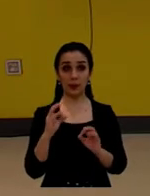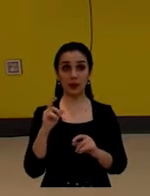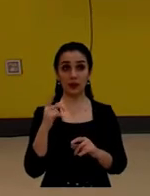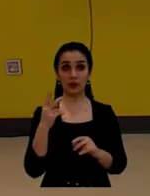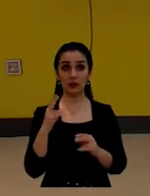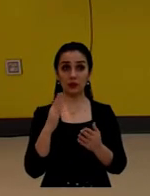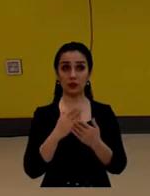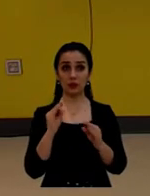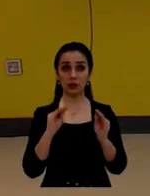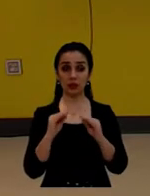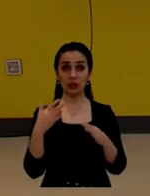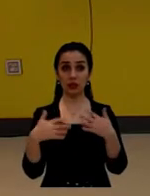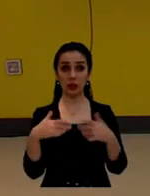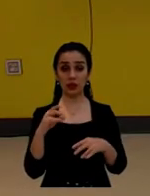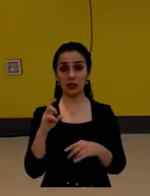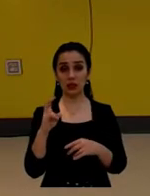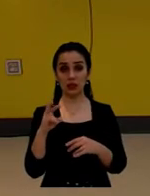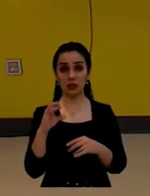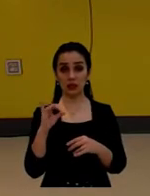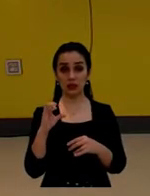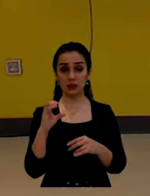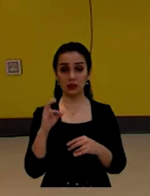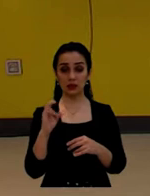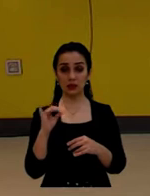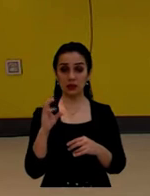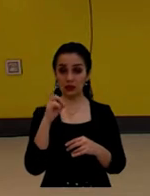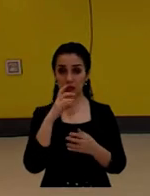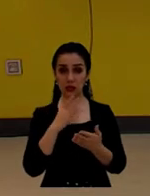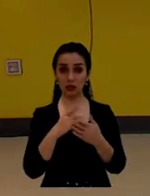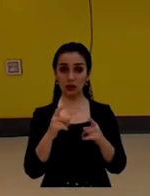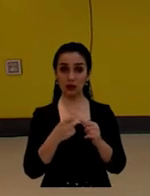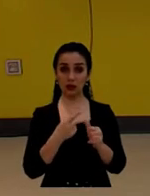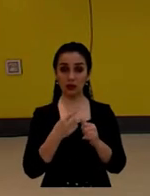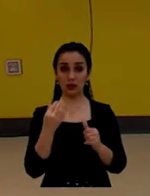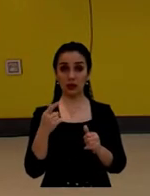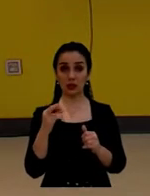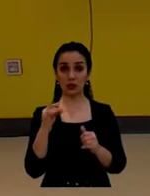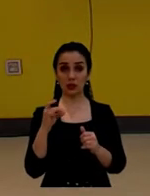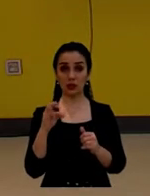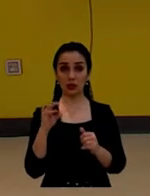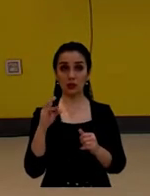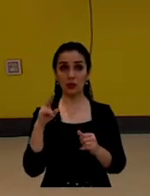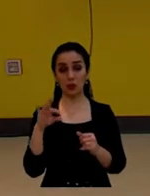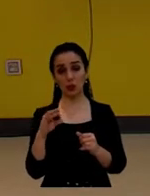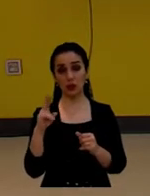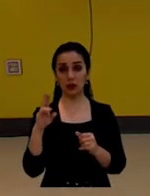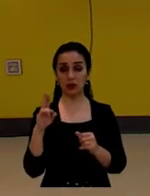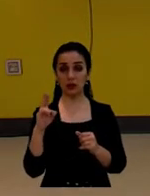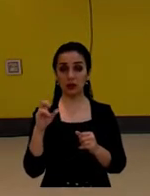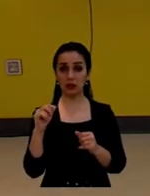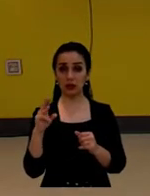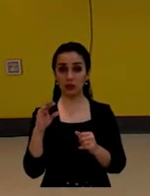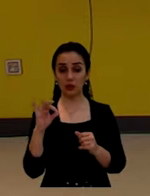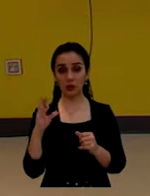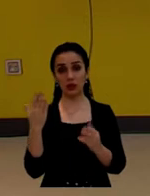образованной слабой кислотой и слабым основанием называются гидролизом помпа теона и по аниону